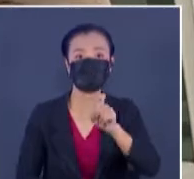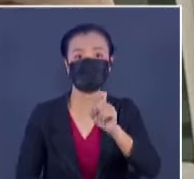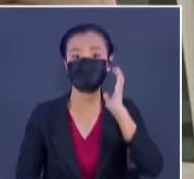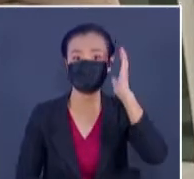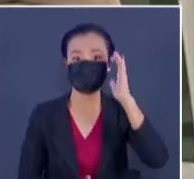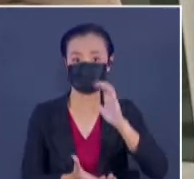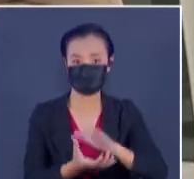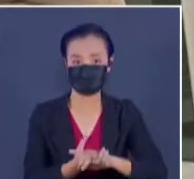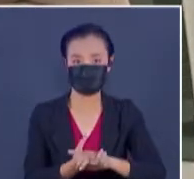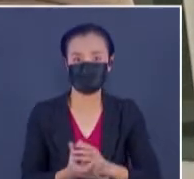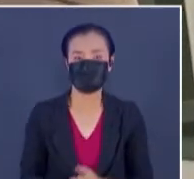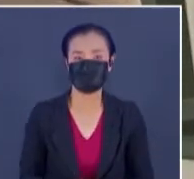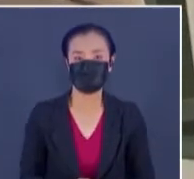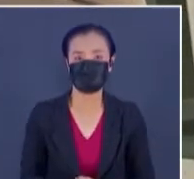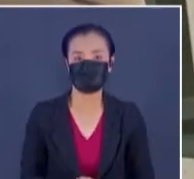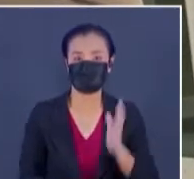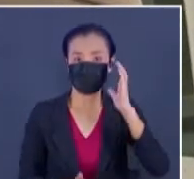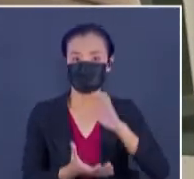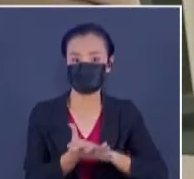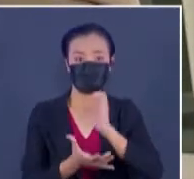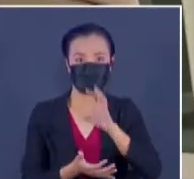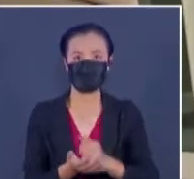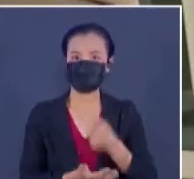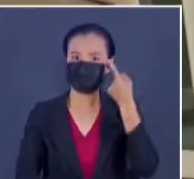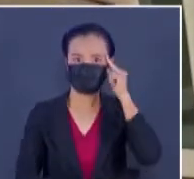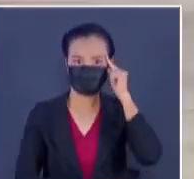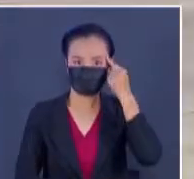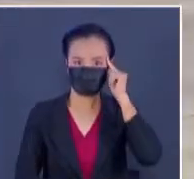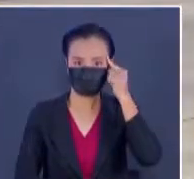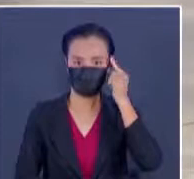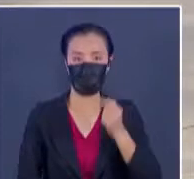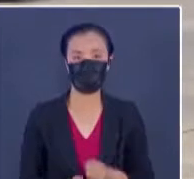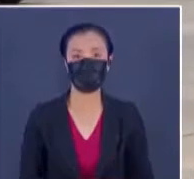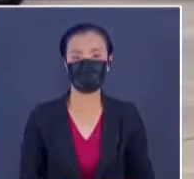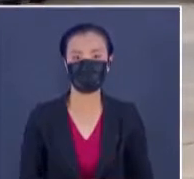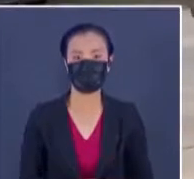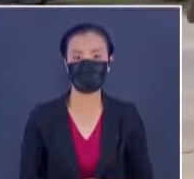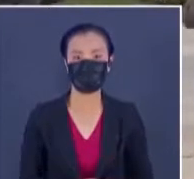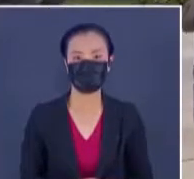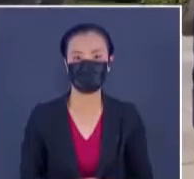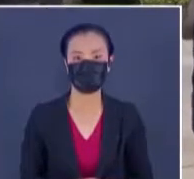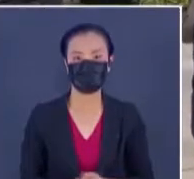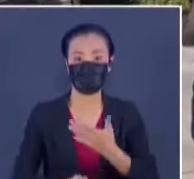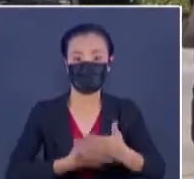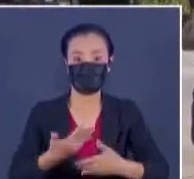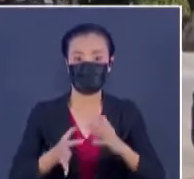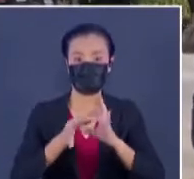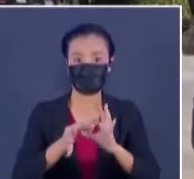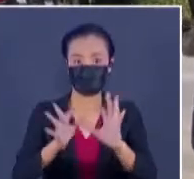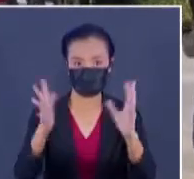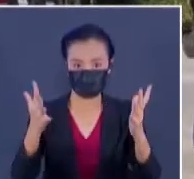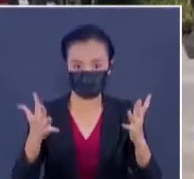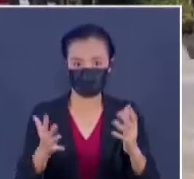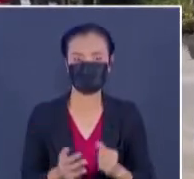ามีของนางคิดสามีนางคิดเนี่ยอ้างบอกว่าไม่ทราบเรื่องครับแล้วก็ไม่ได้เกี่ยวข้องกับการซื้อขายในงวดนี้เลย